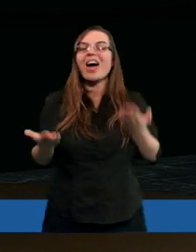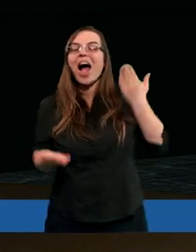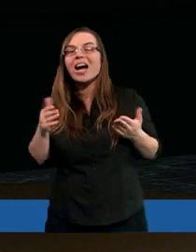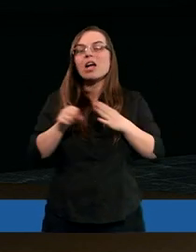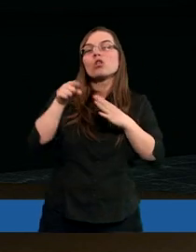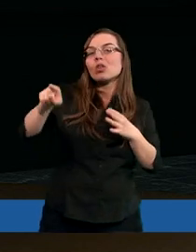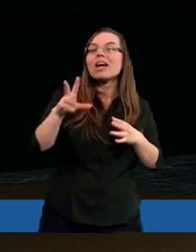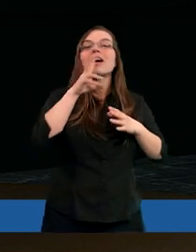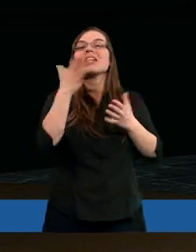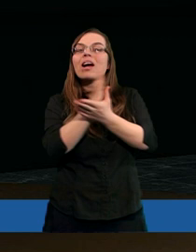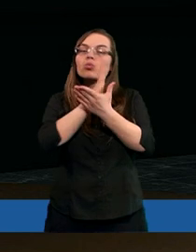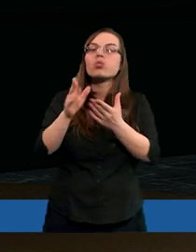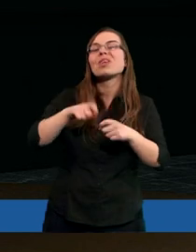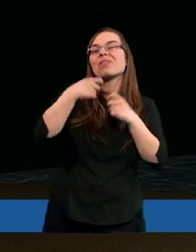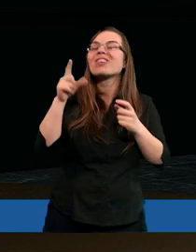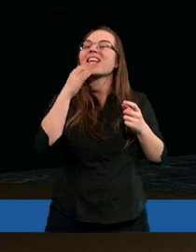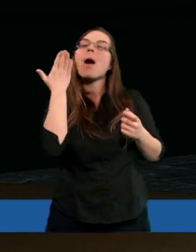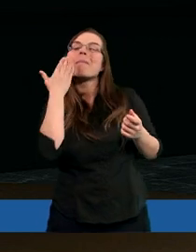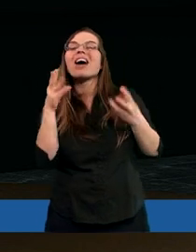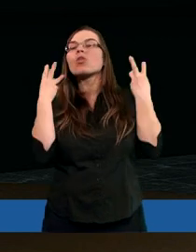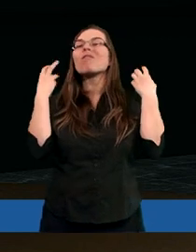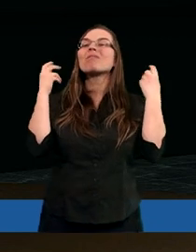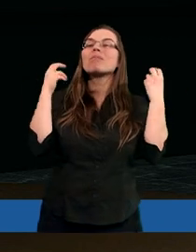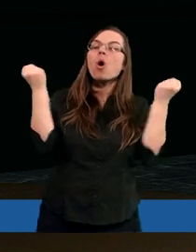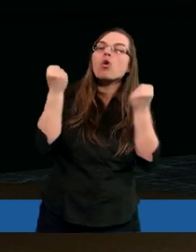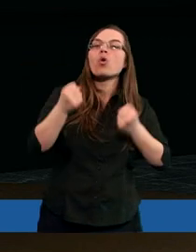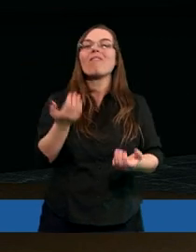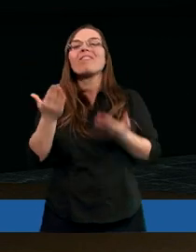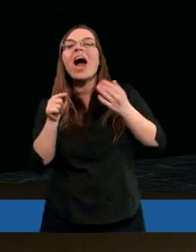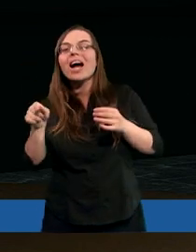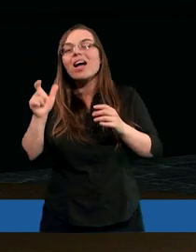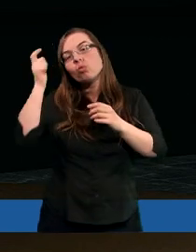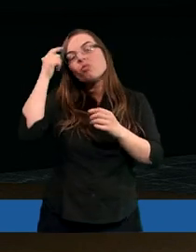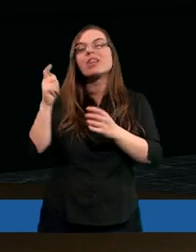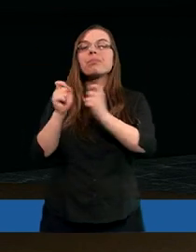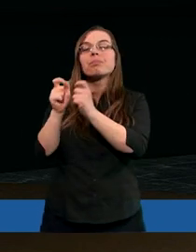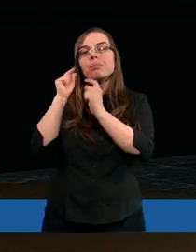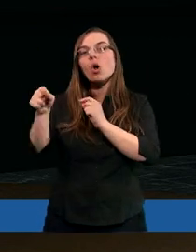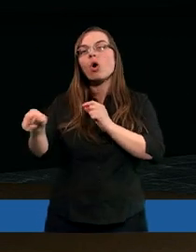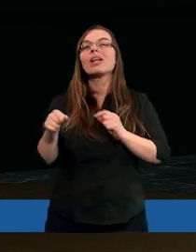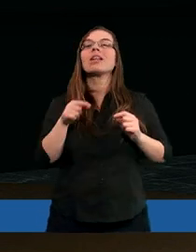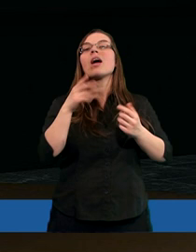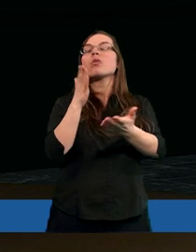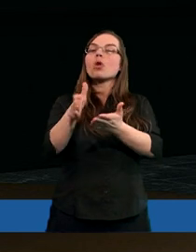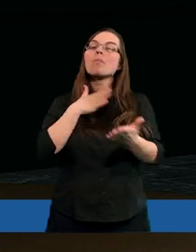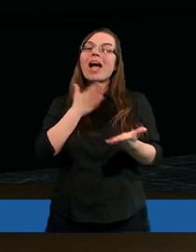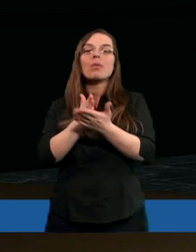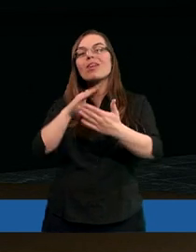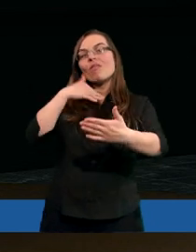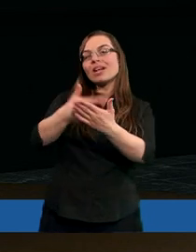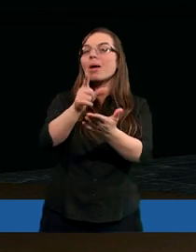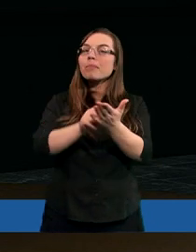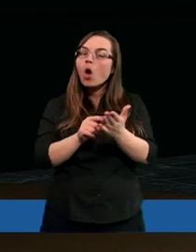niektórzy przywiązują za dużą wagę, bo rzekomo miał to wyznać tylko Piotr,